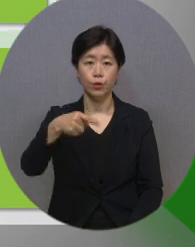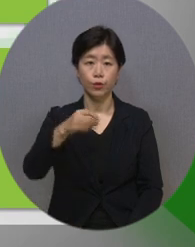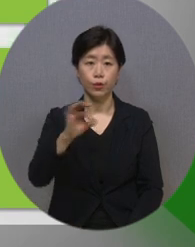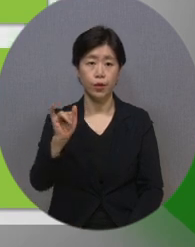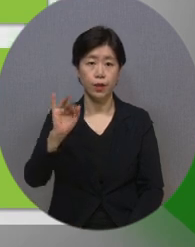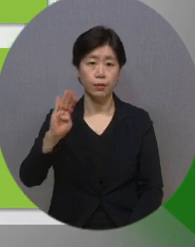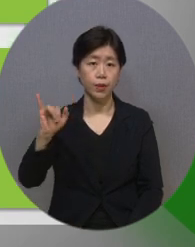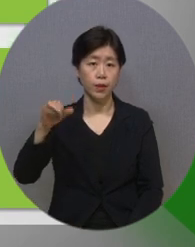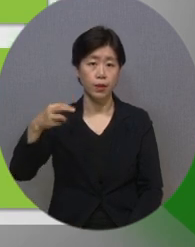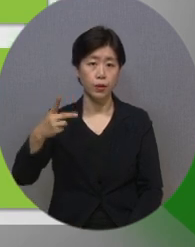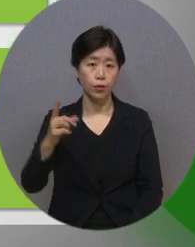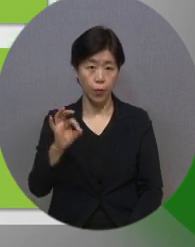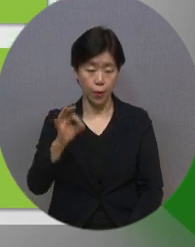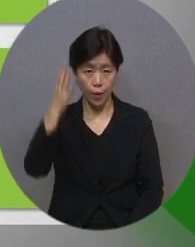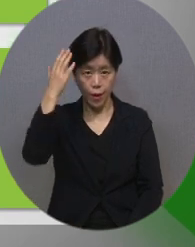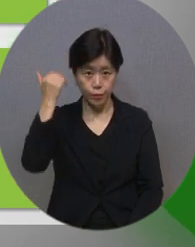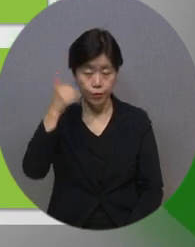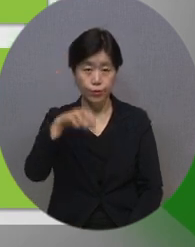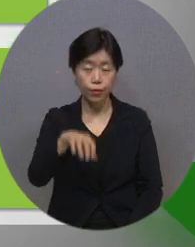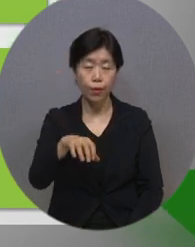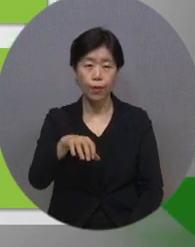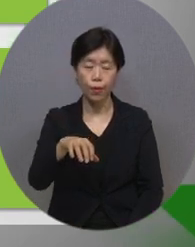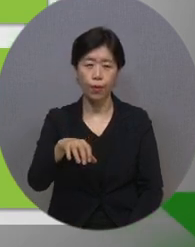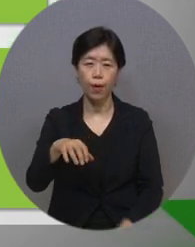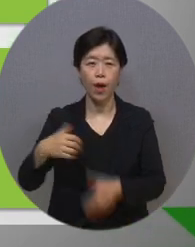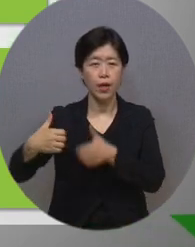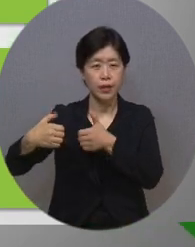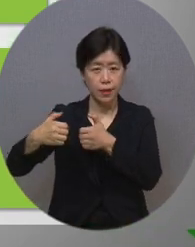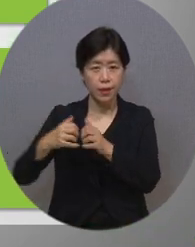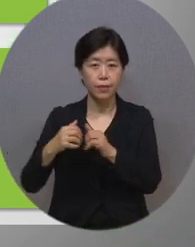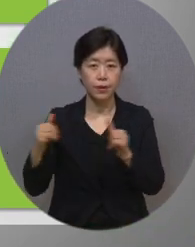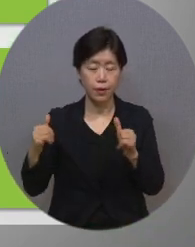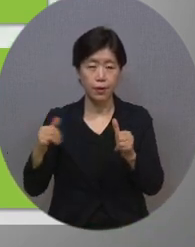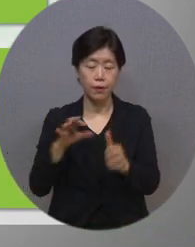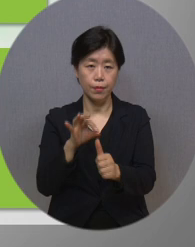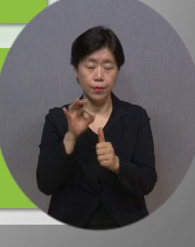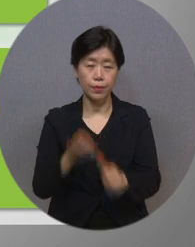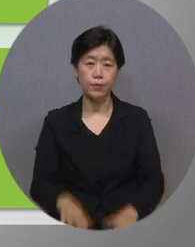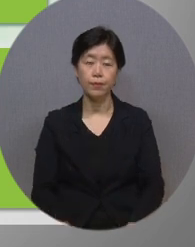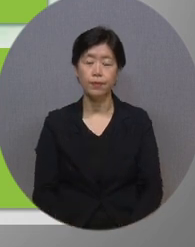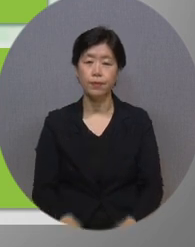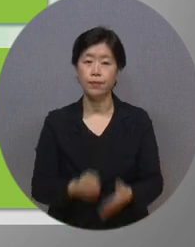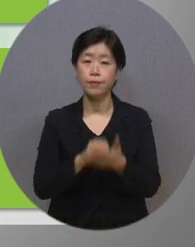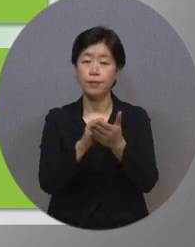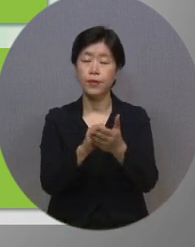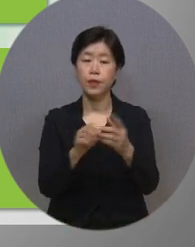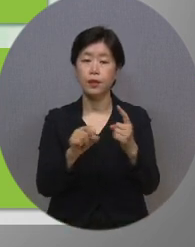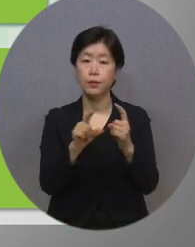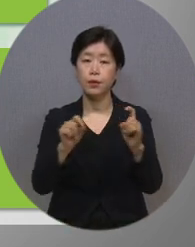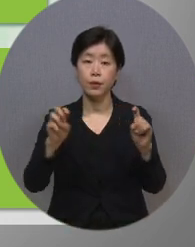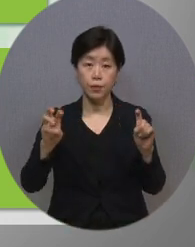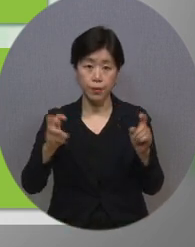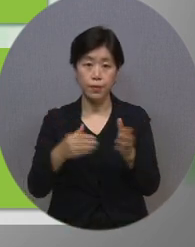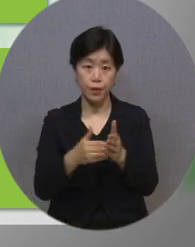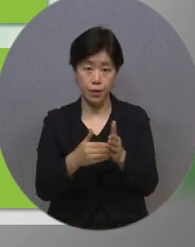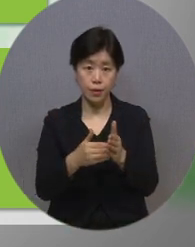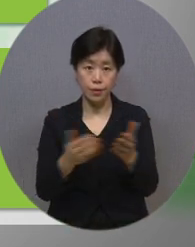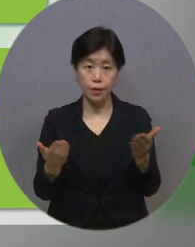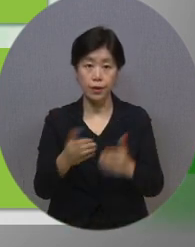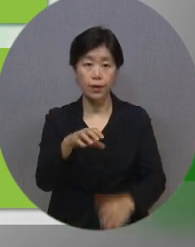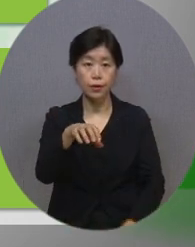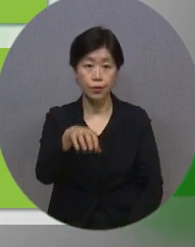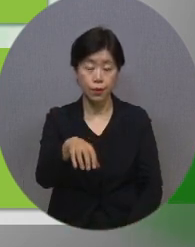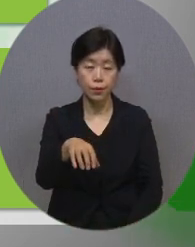루이비통 코리아에서 고객 상담원을 모집합니다. 접수 마감일은 11월 30일까지며 근무지는